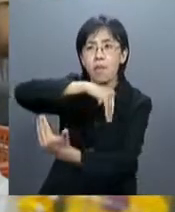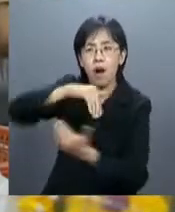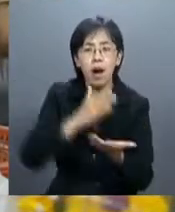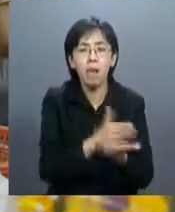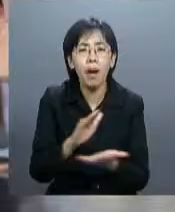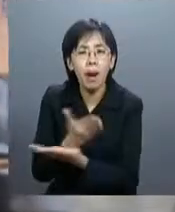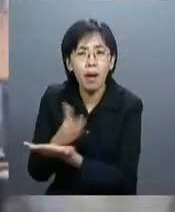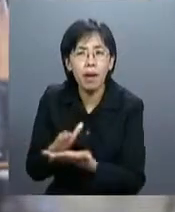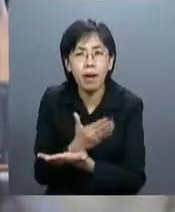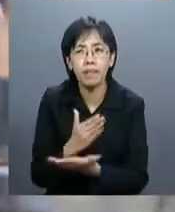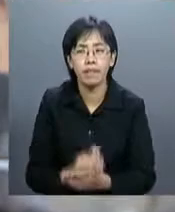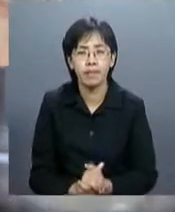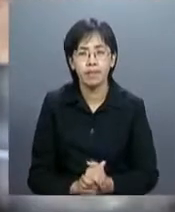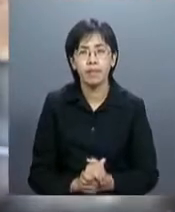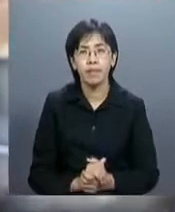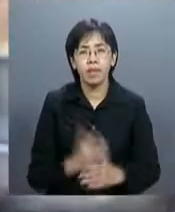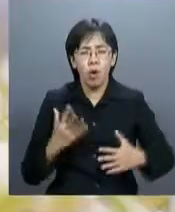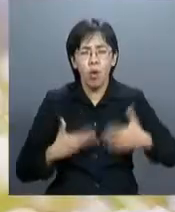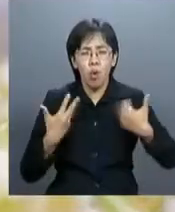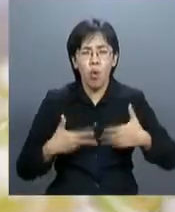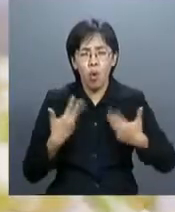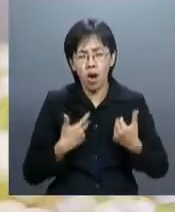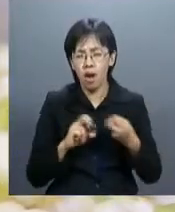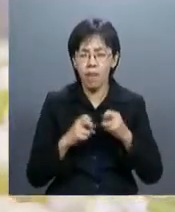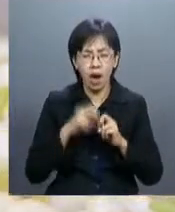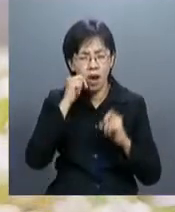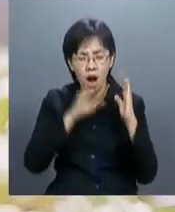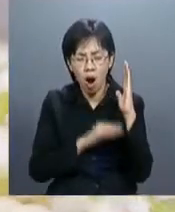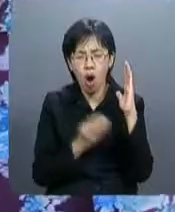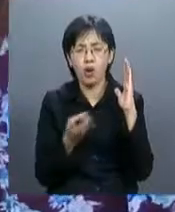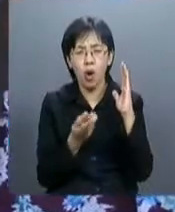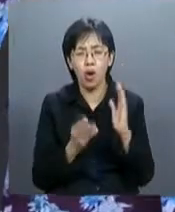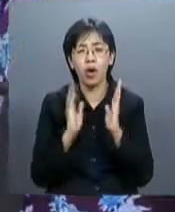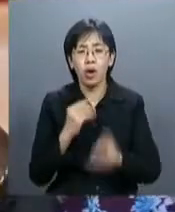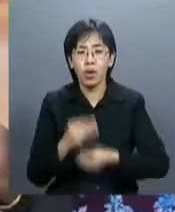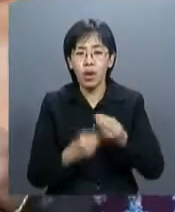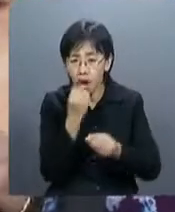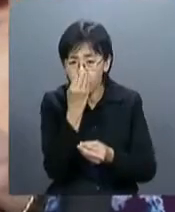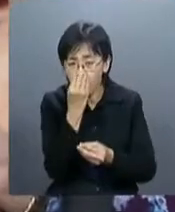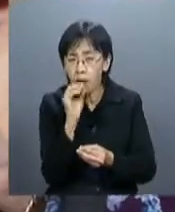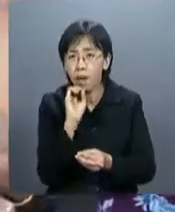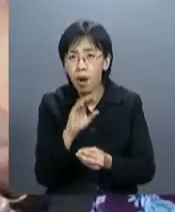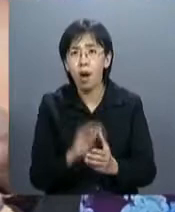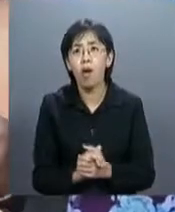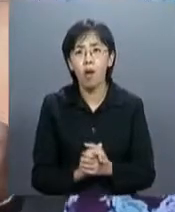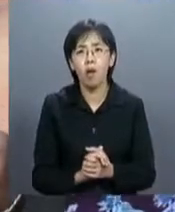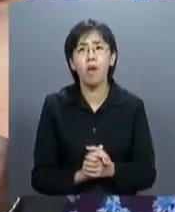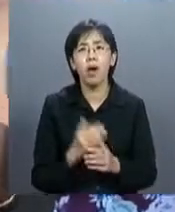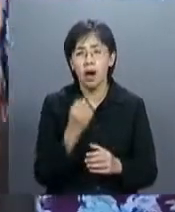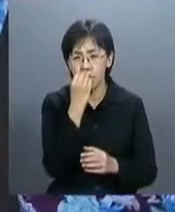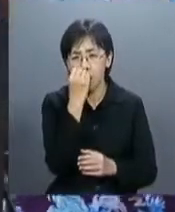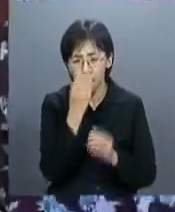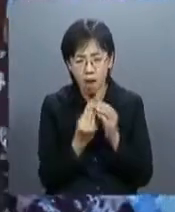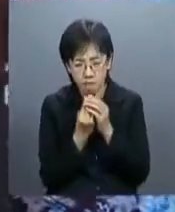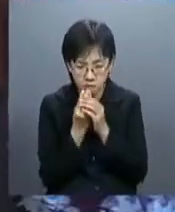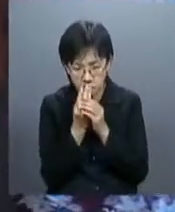บนี้เหรอคะ ใช่ค่ะ แม้ฤดูร้อนจะมากับความแล้งแต่แม่ค้าดอกไม้ยอมรับว่าฤดูนี้ยังคงเหมาะสำหรับการเจริญเติบโตของด